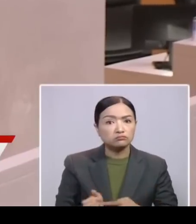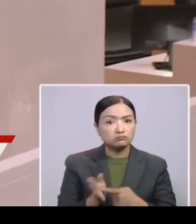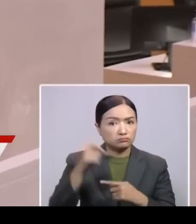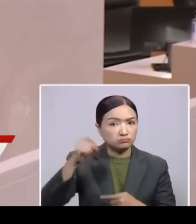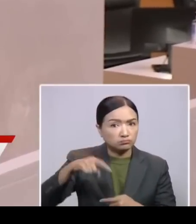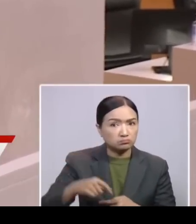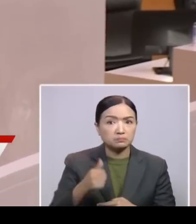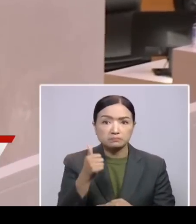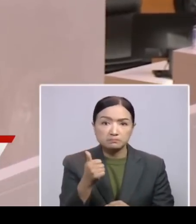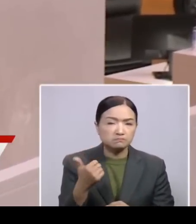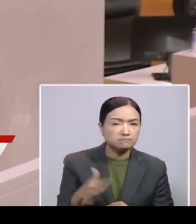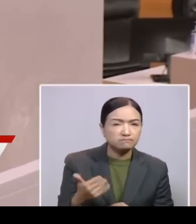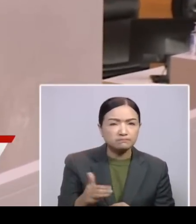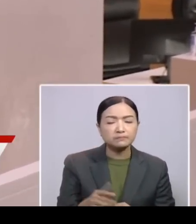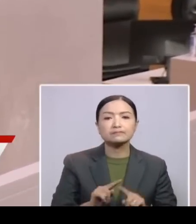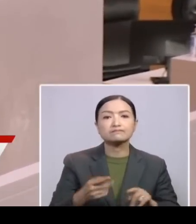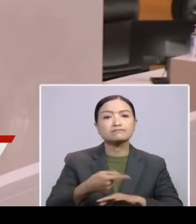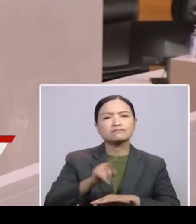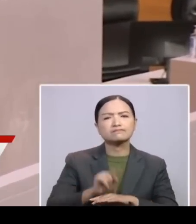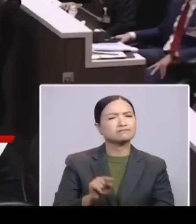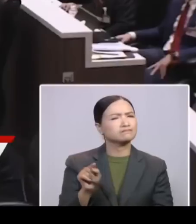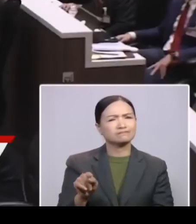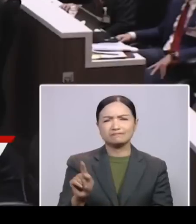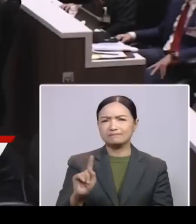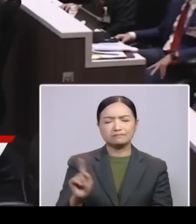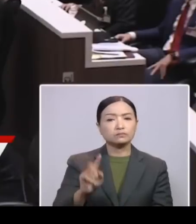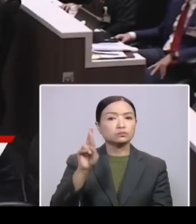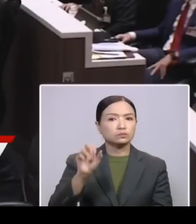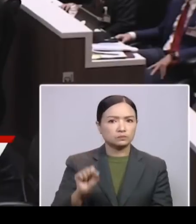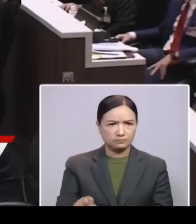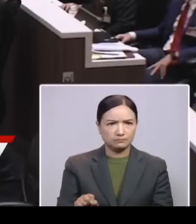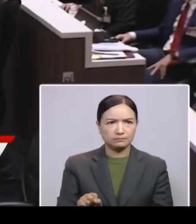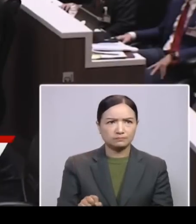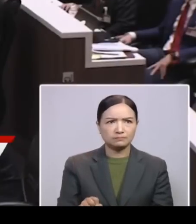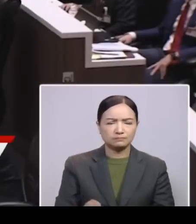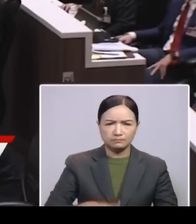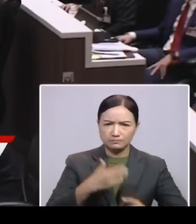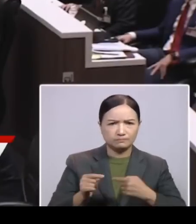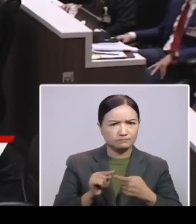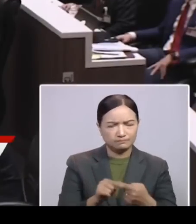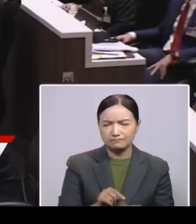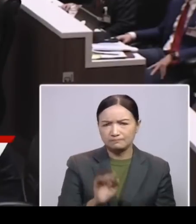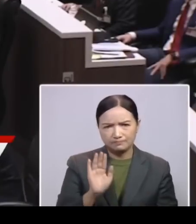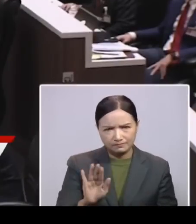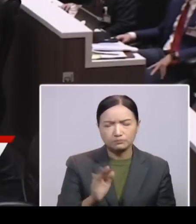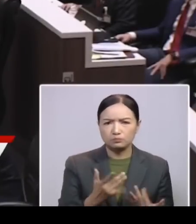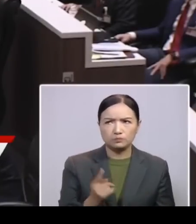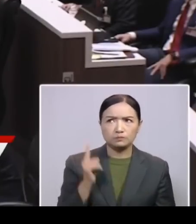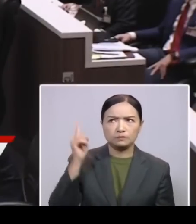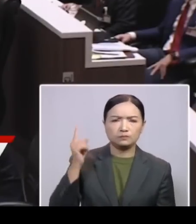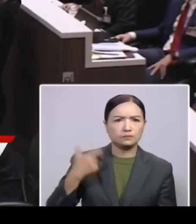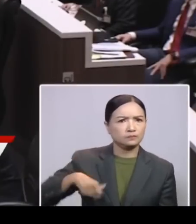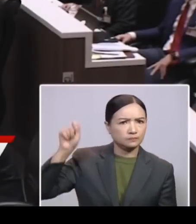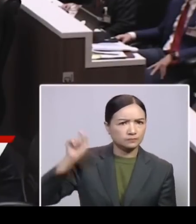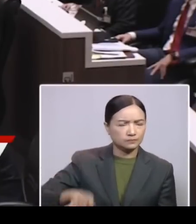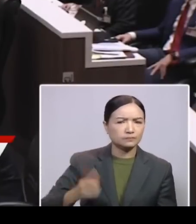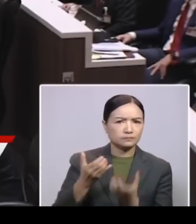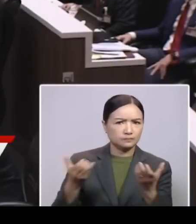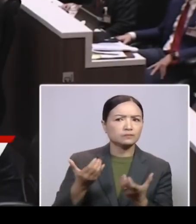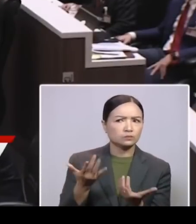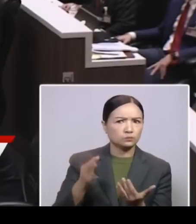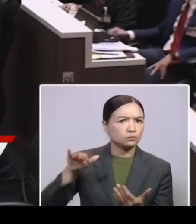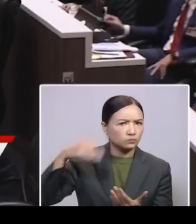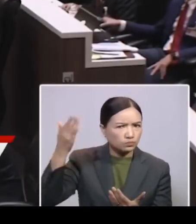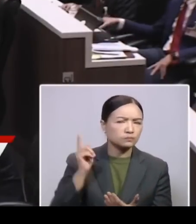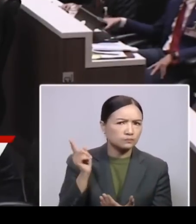ได้หรือไม่นะคะแต่ประธานก็เห็นว่าเรื่องนี้เนี่ยรัฐสภายังไม่ควรดำเนินการค่ะต้องรอฟังคำสั่งของศาลรัฐธรรมนูญก่อน